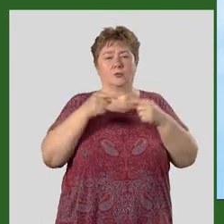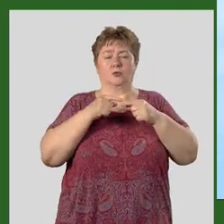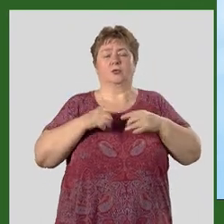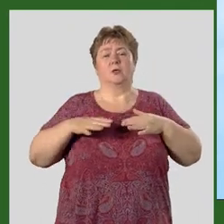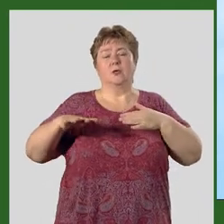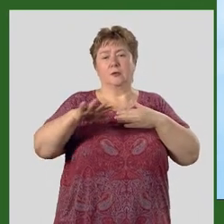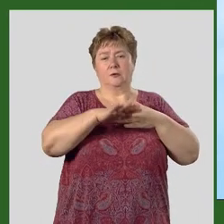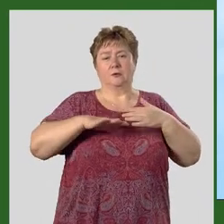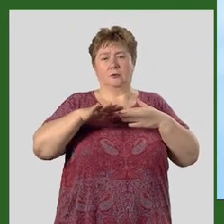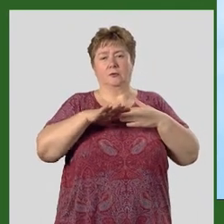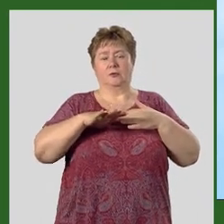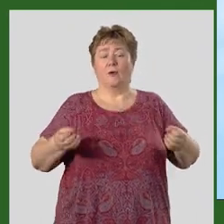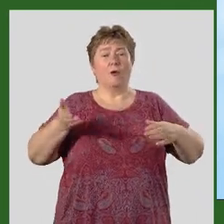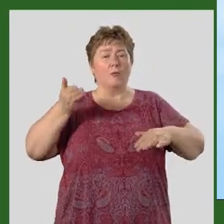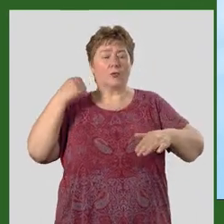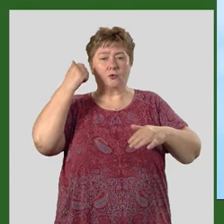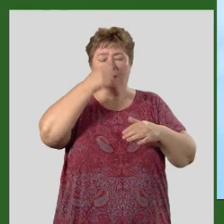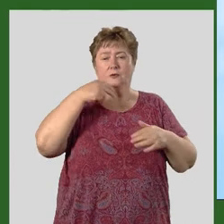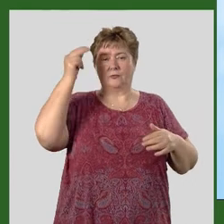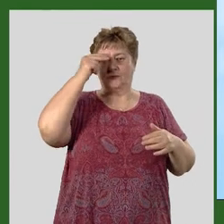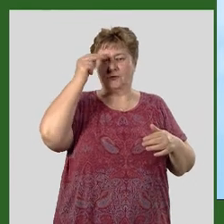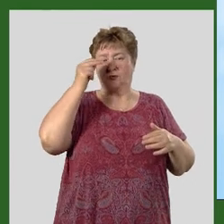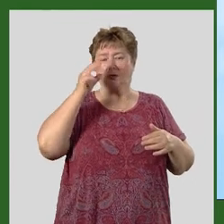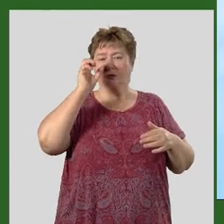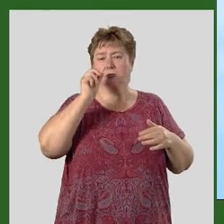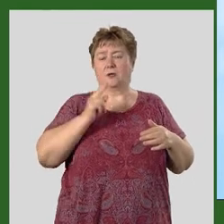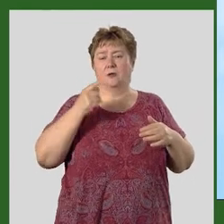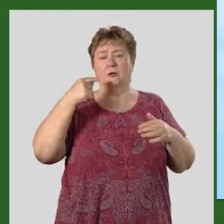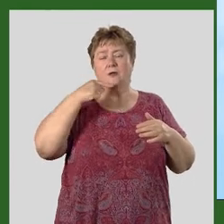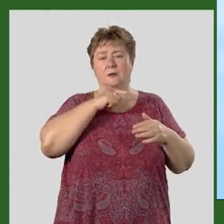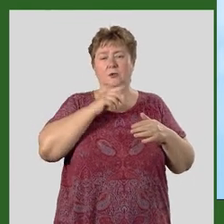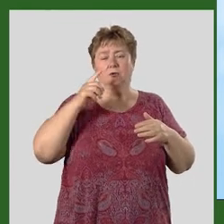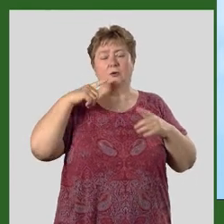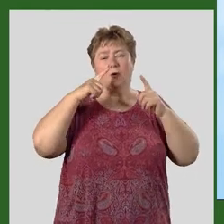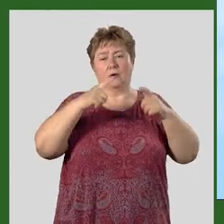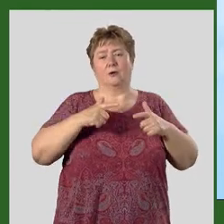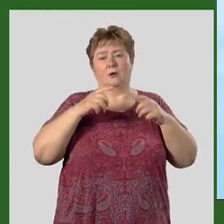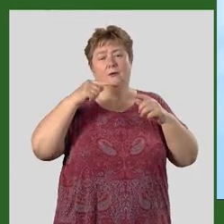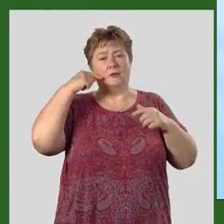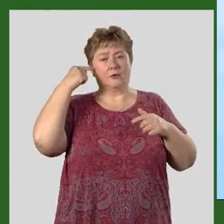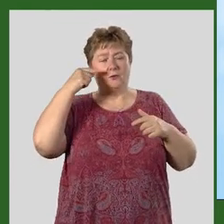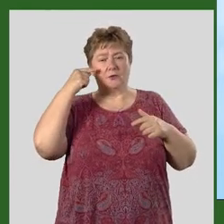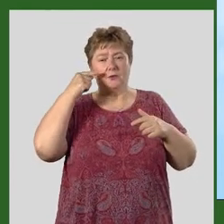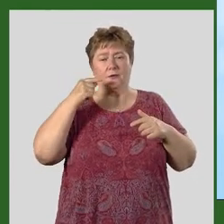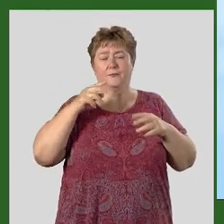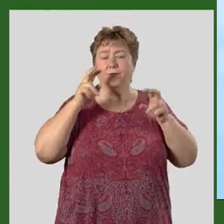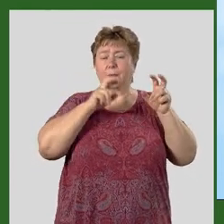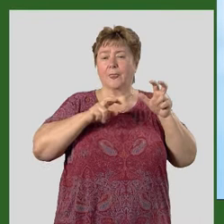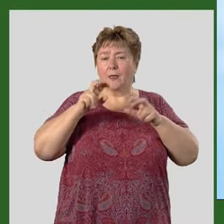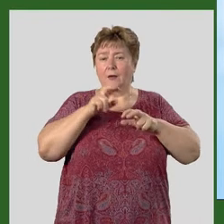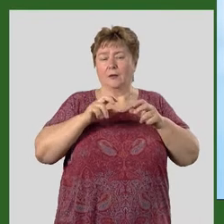территории. В прошлом году вы изучали социально-экономическую географию Кыргызстана,